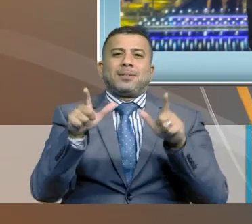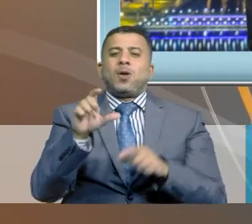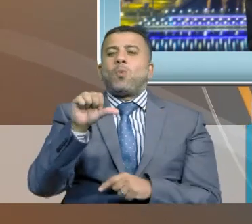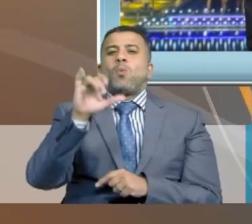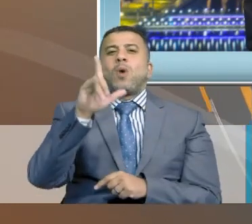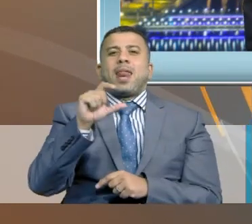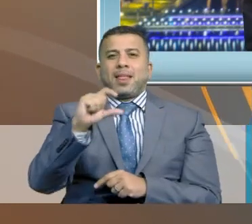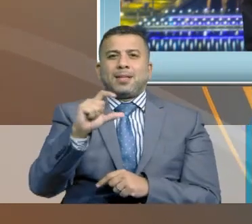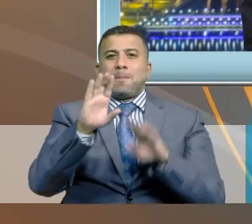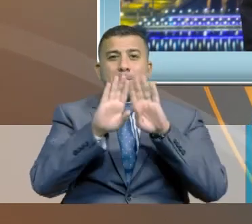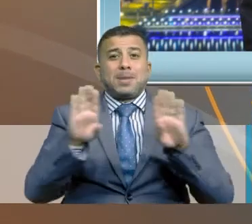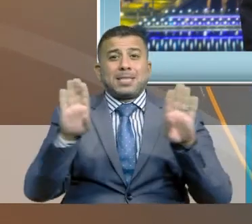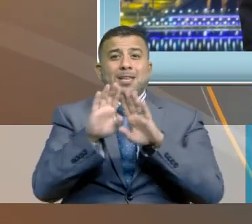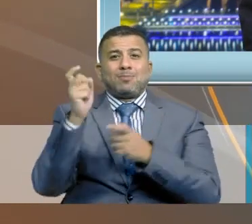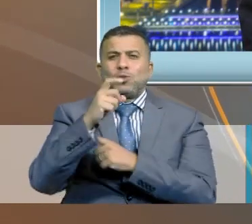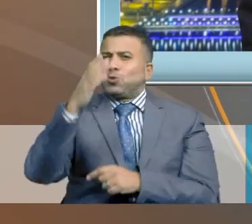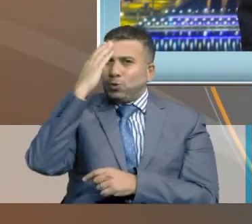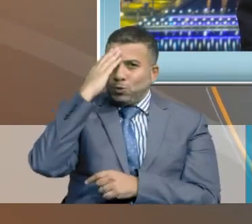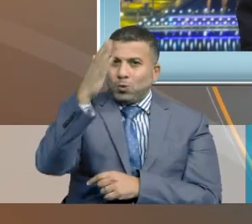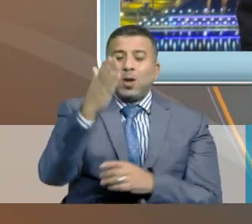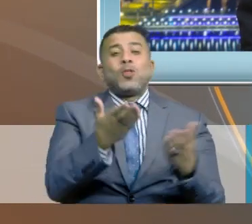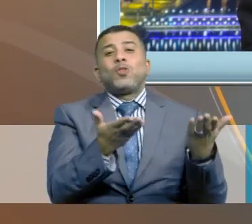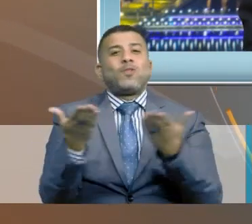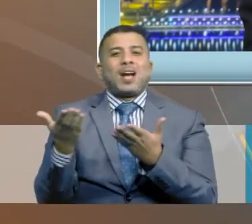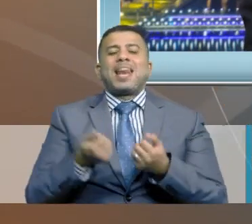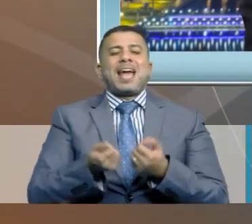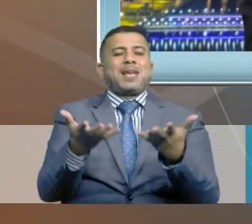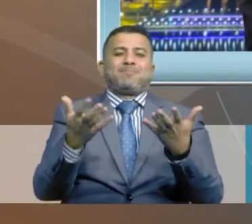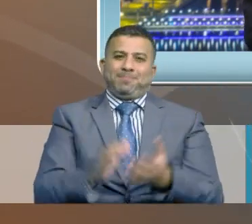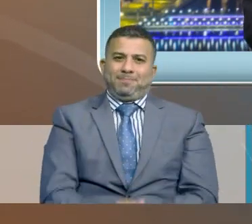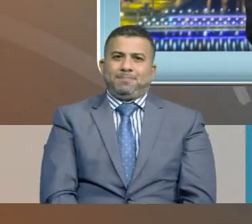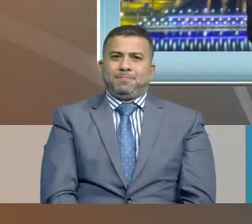وليد الأصبحي، كنت معنا من مسرح المجاز، شكرا لك ولضيفك الكريم.